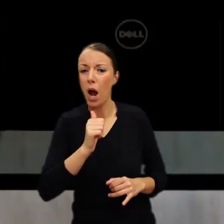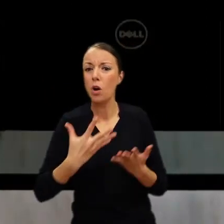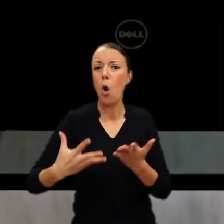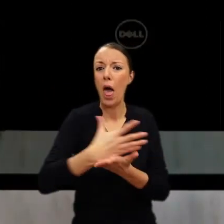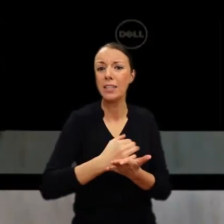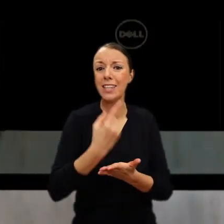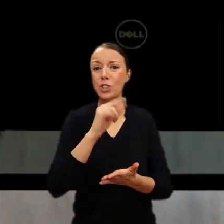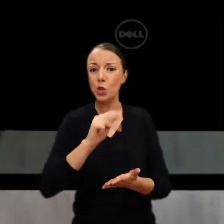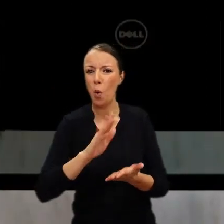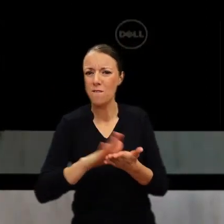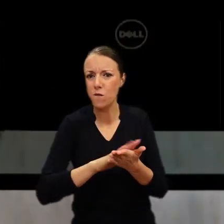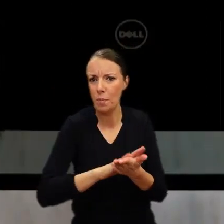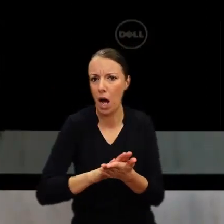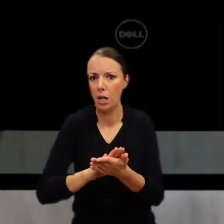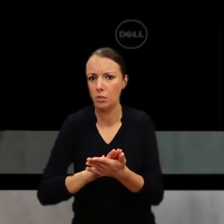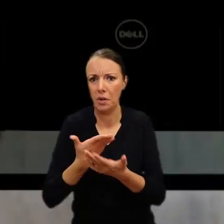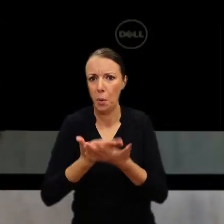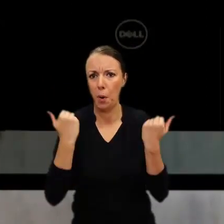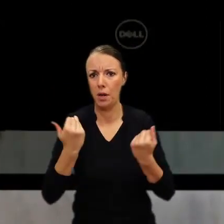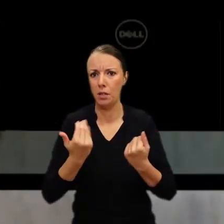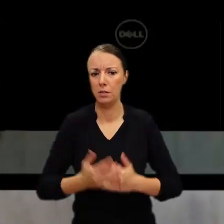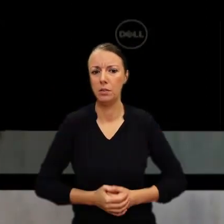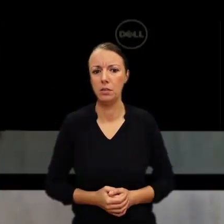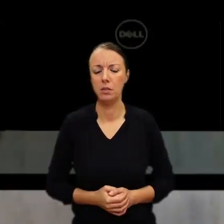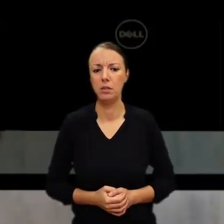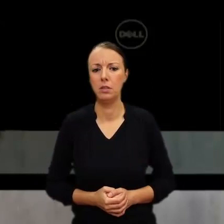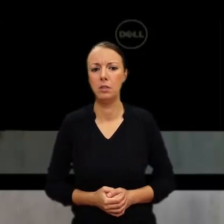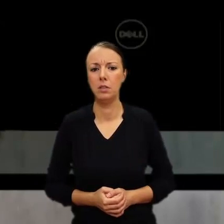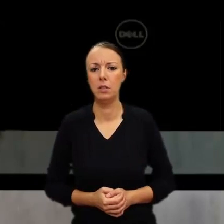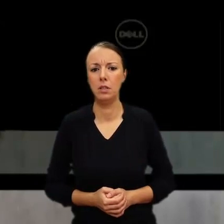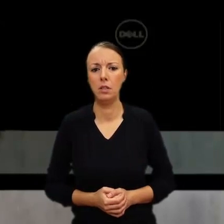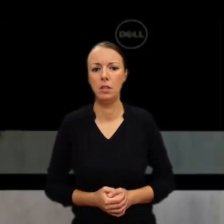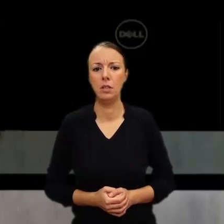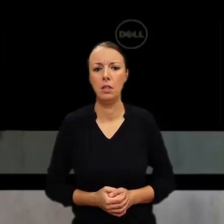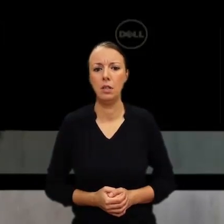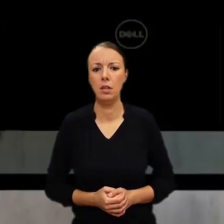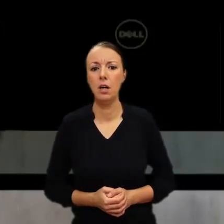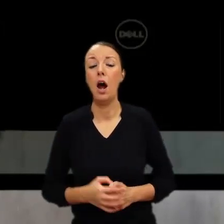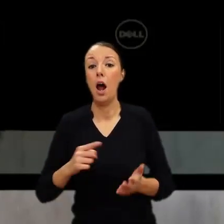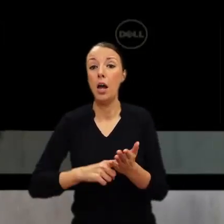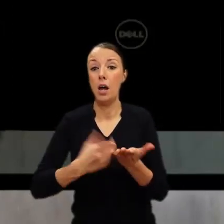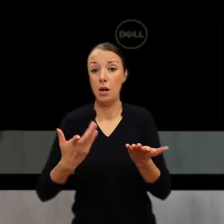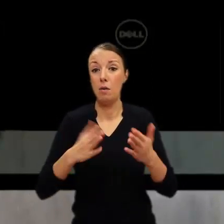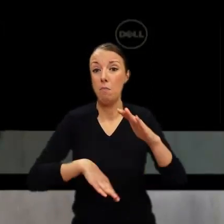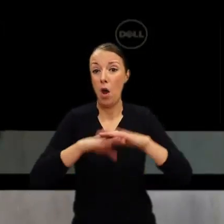I dzisiaj, a w 1944 roku jeszcze,